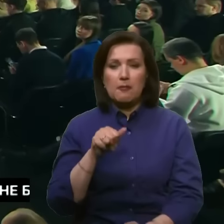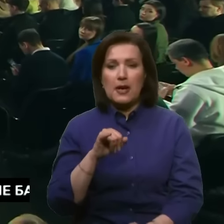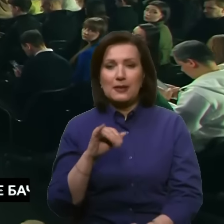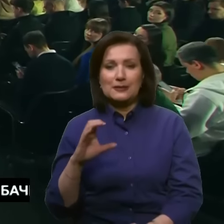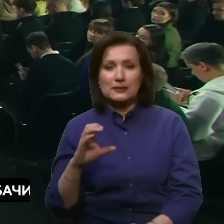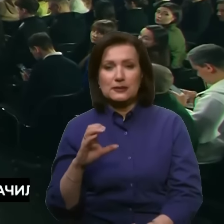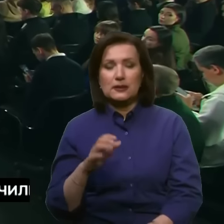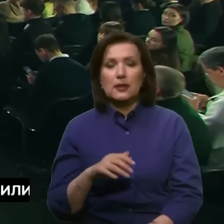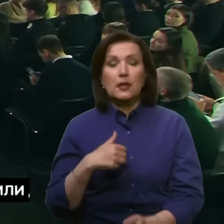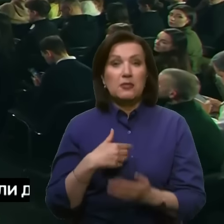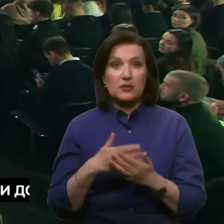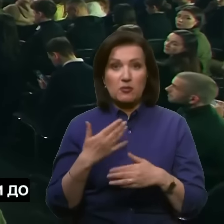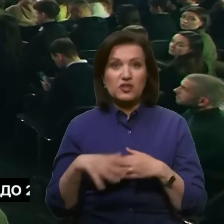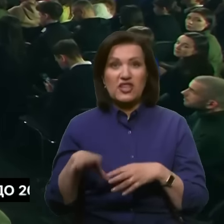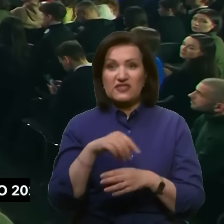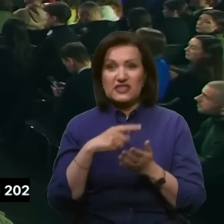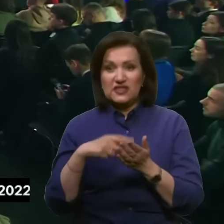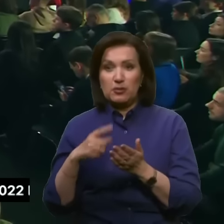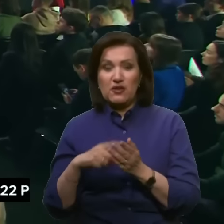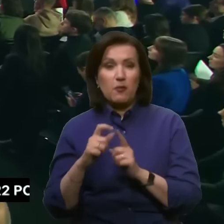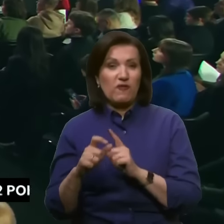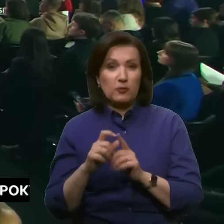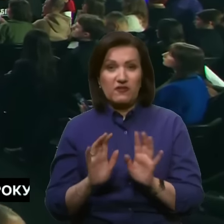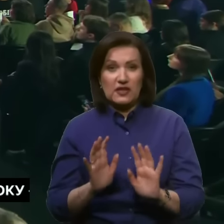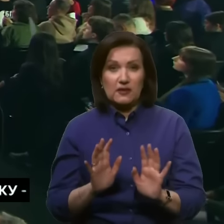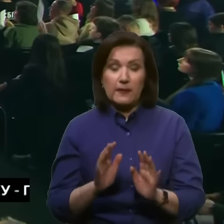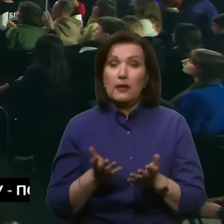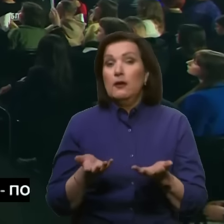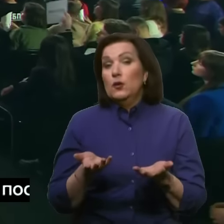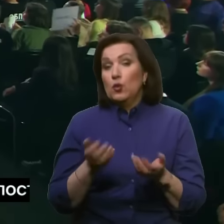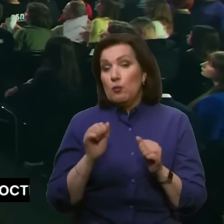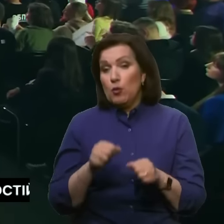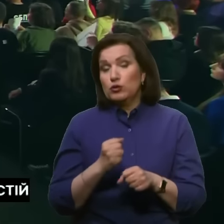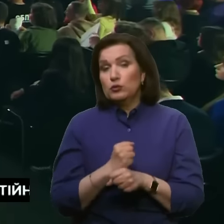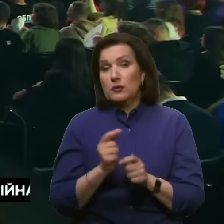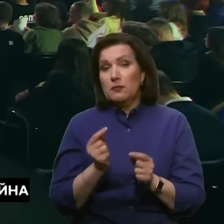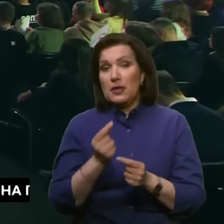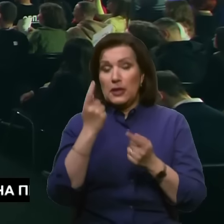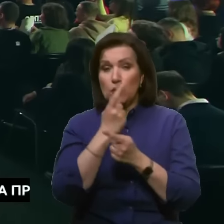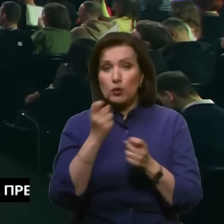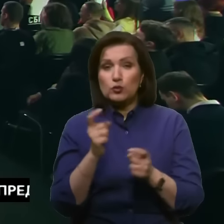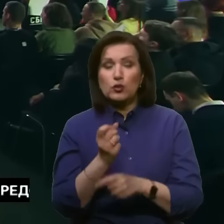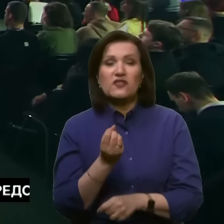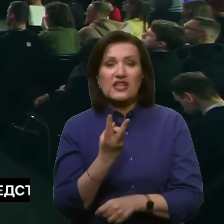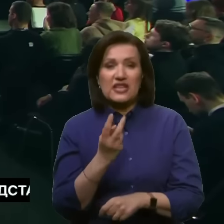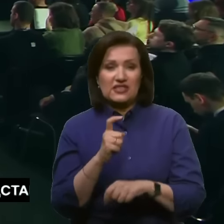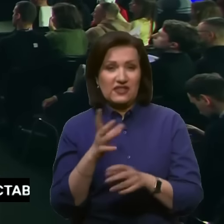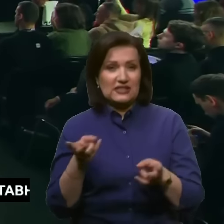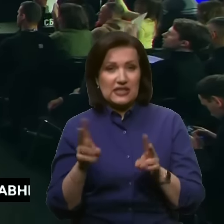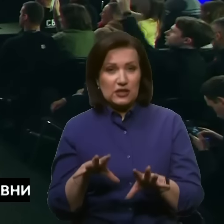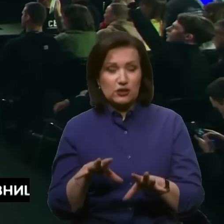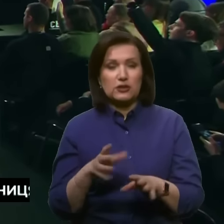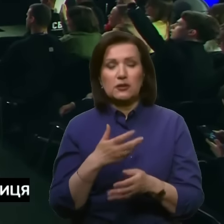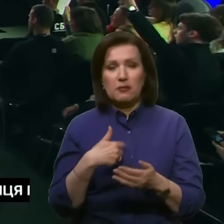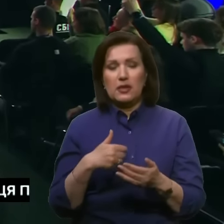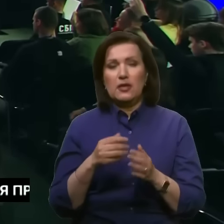Трошки далі від центру. Мені здається, ми вже на всі запитання відповіли, ні? Ну, до речі, можу зробити маленьке оголошення, що 12 хвилин залишилося,